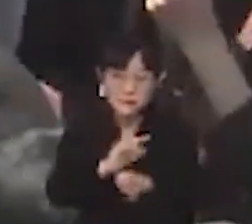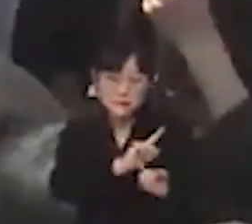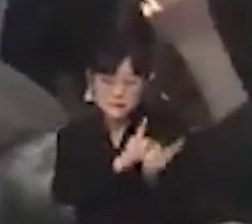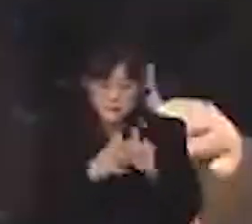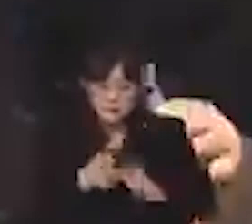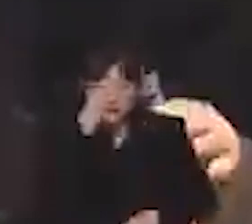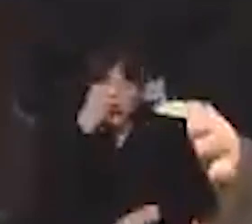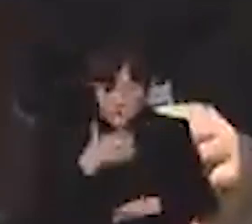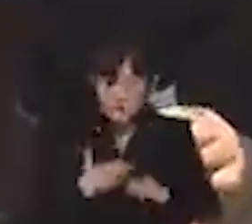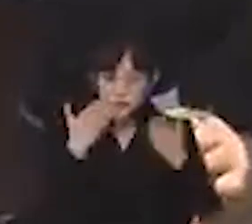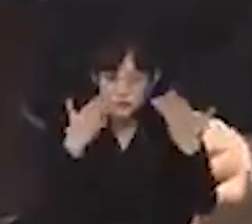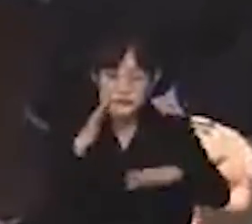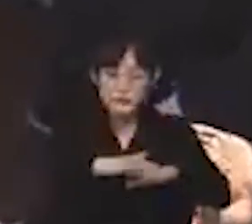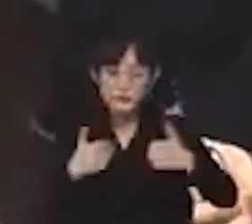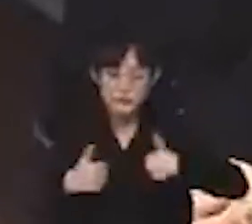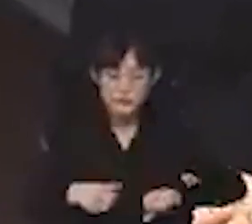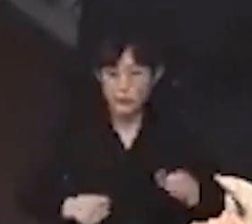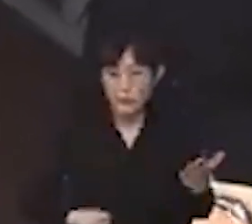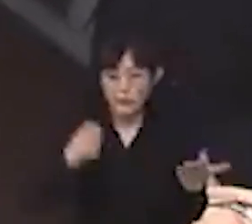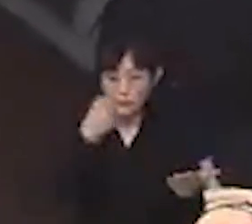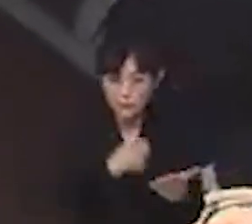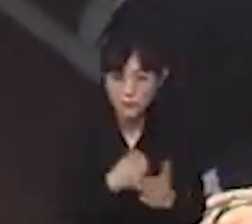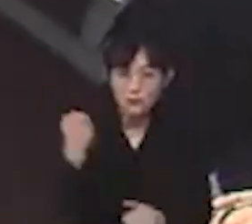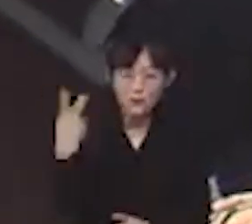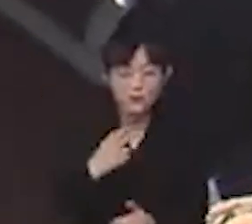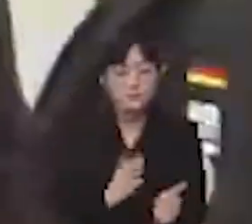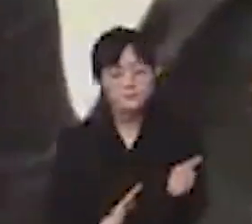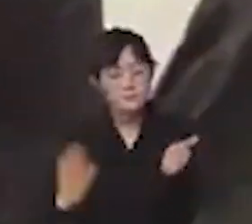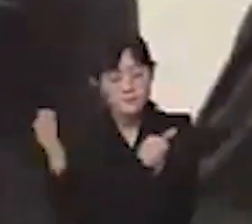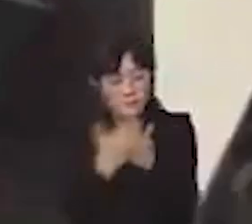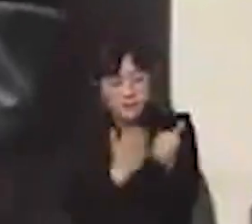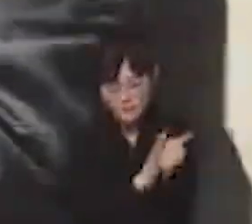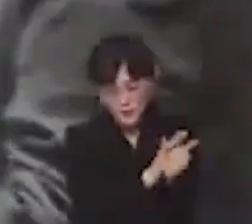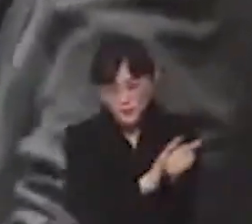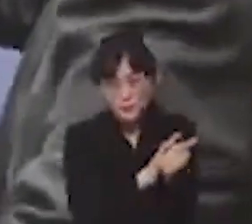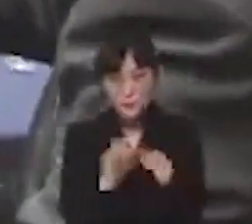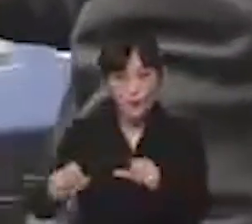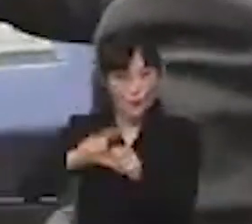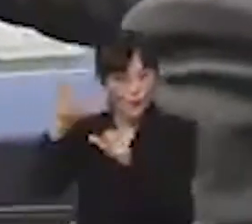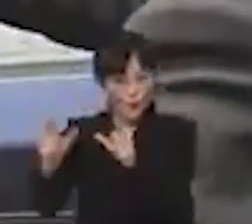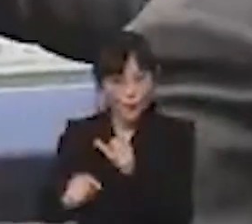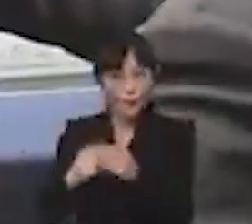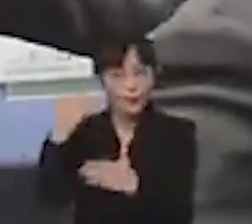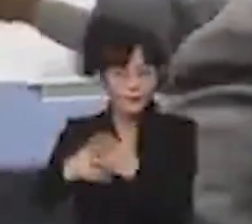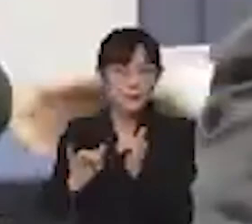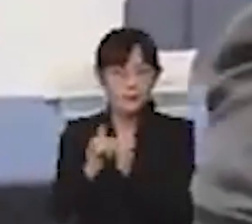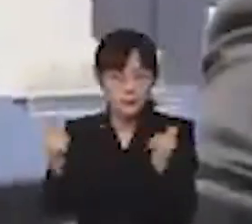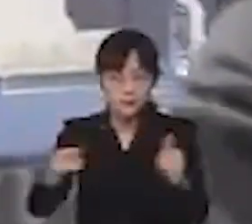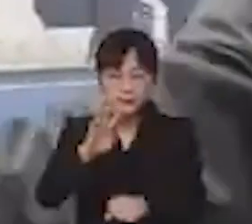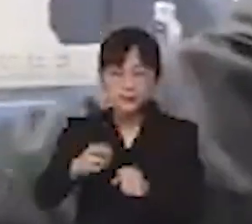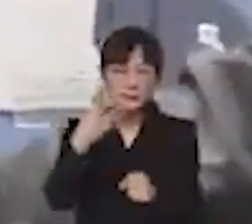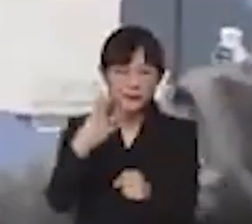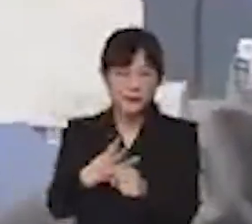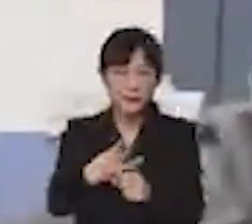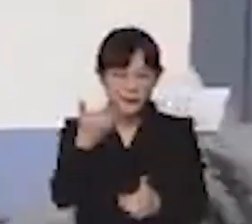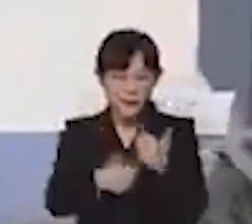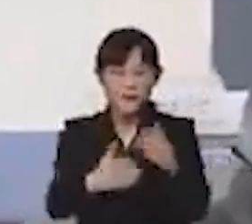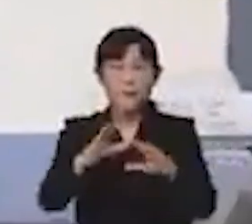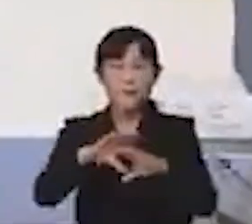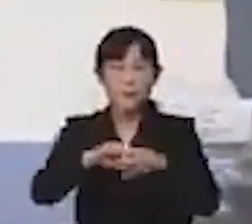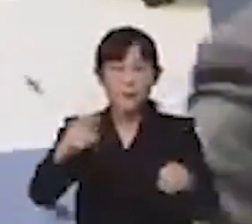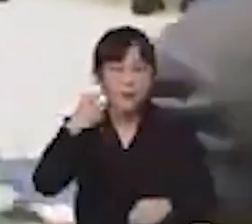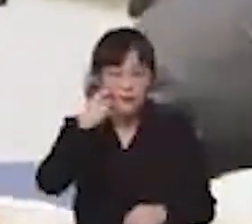손자의 용기와 이를 따뜻하게 품어준 5월 유가족. 지난 43년간 풀지 못했던 5.18